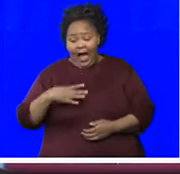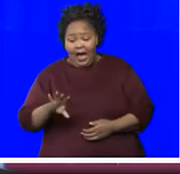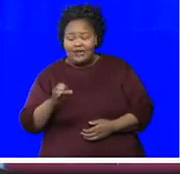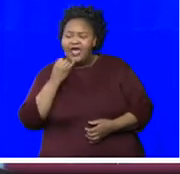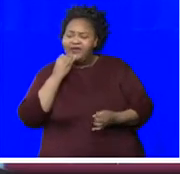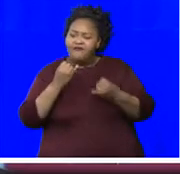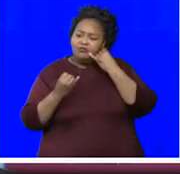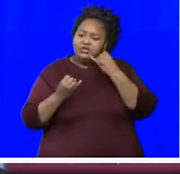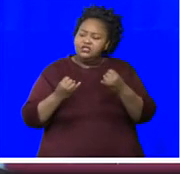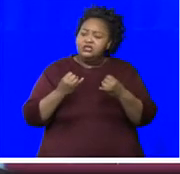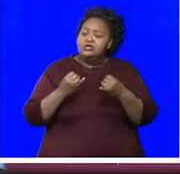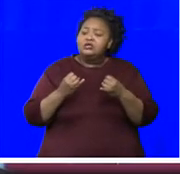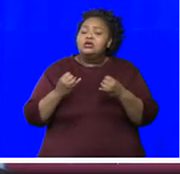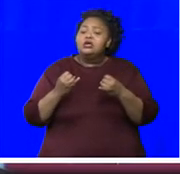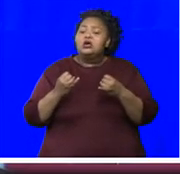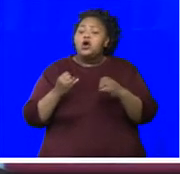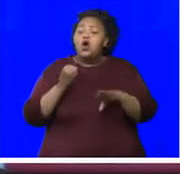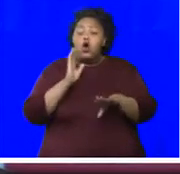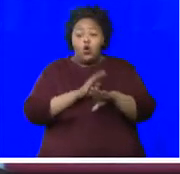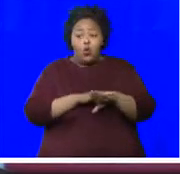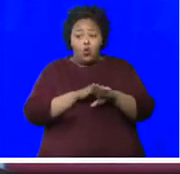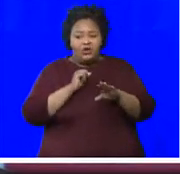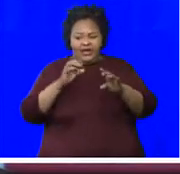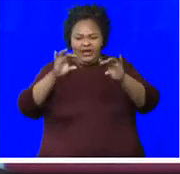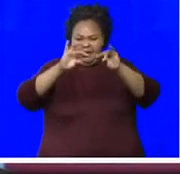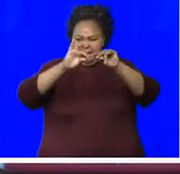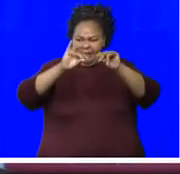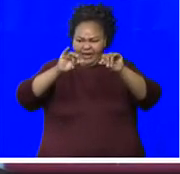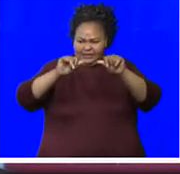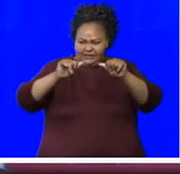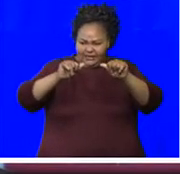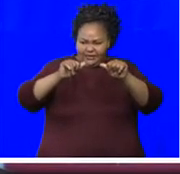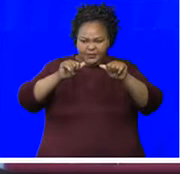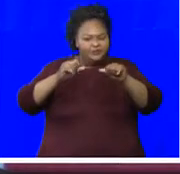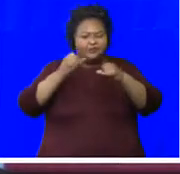date so kwanyalo siya investigator